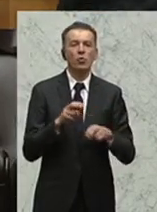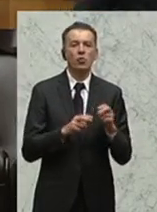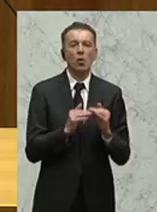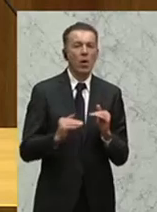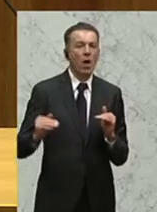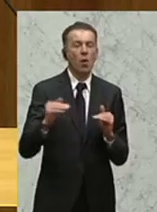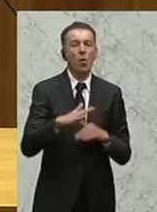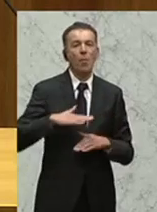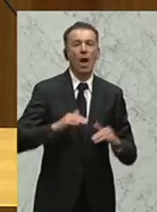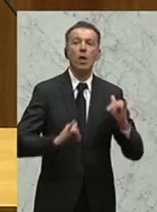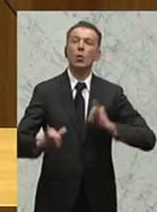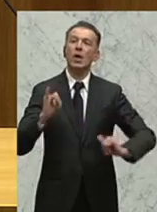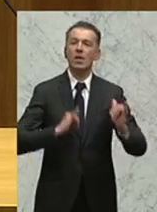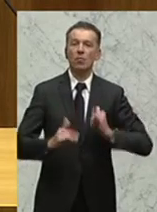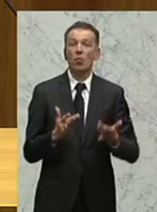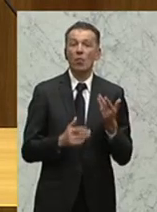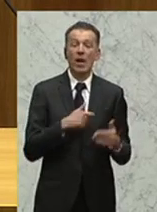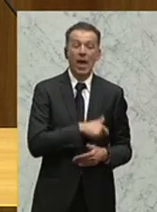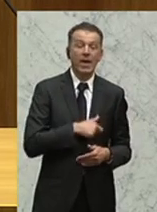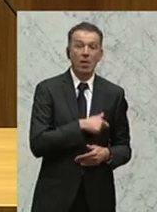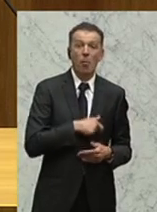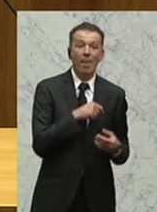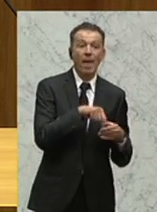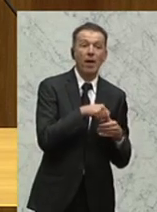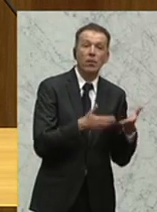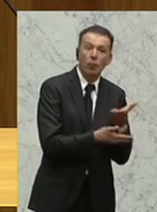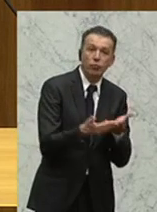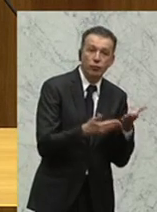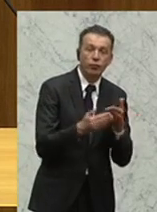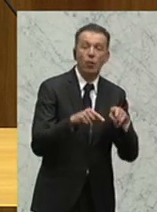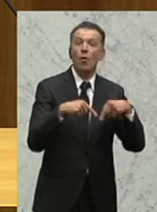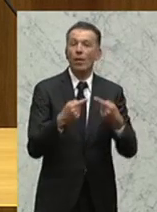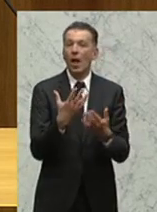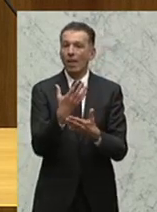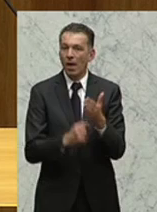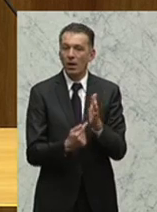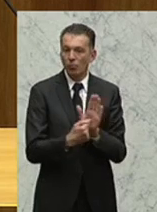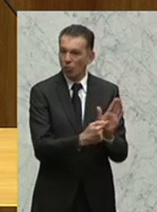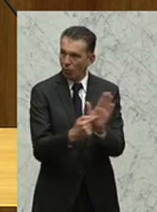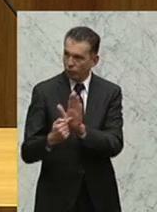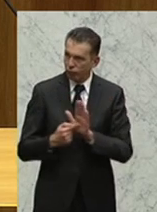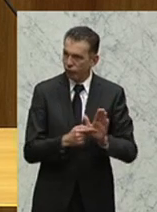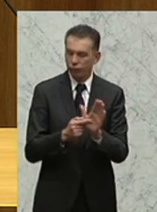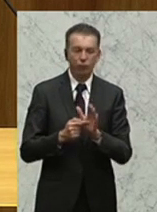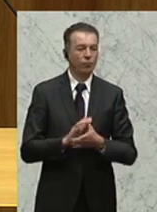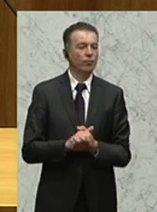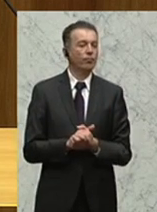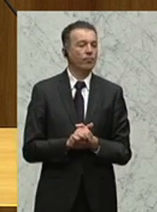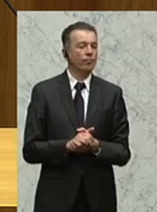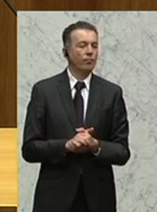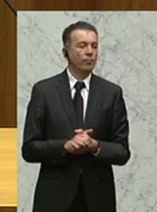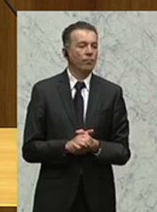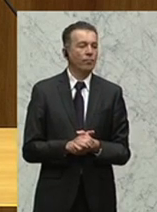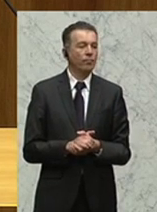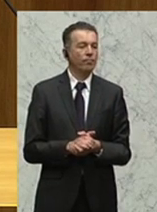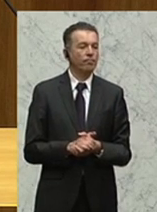Ja? Vielleicht sollten Sie hier einmal parteiintern die Gespräche führen und uns dann die Ergebnisse hier auch zur Kenntnis bringen. Ich